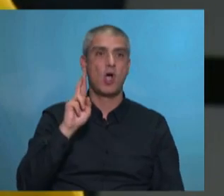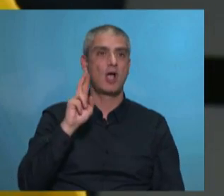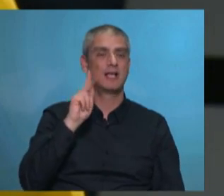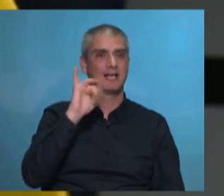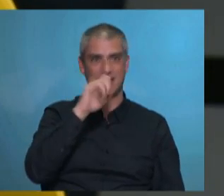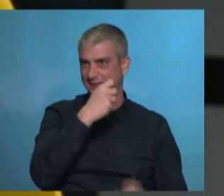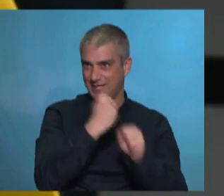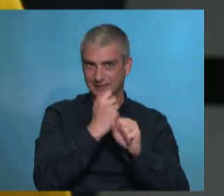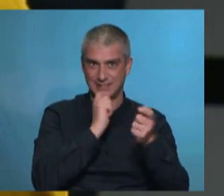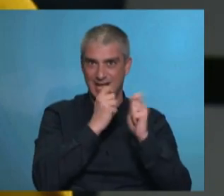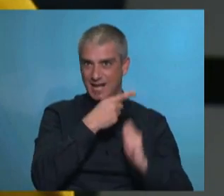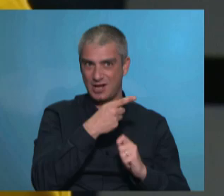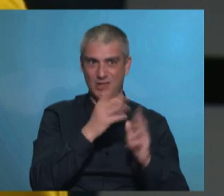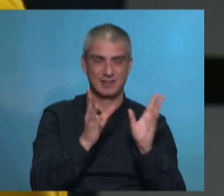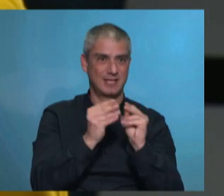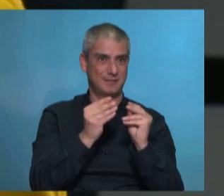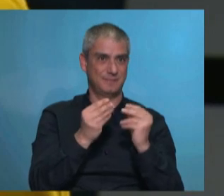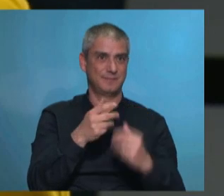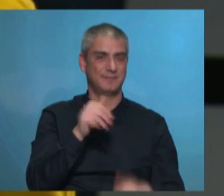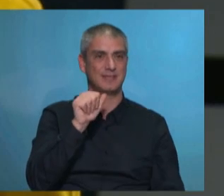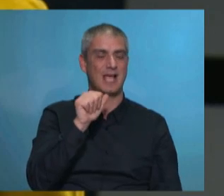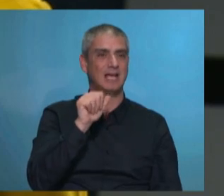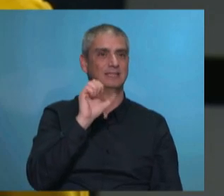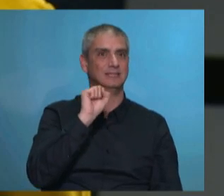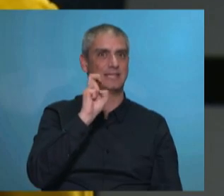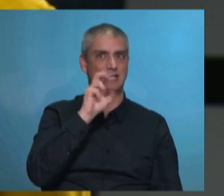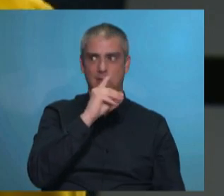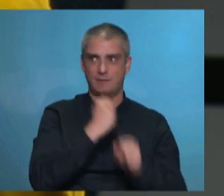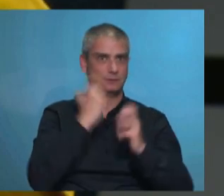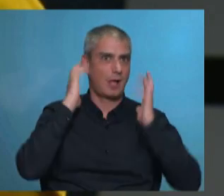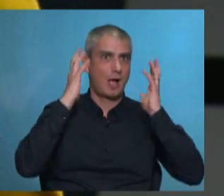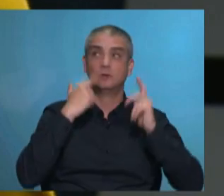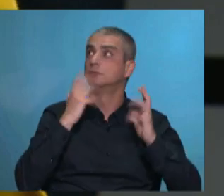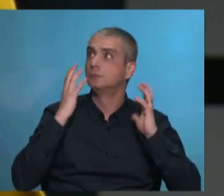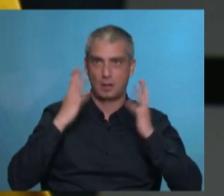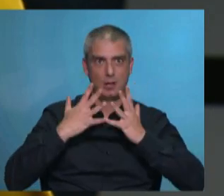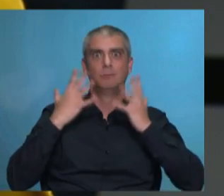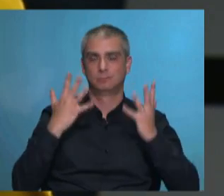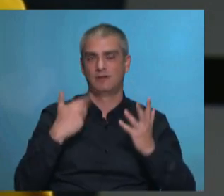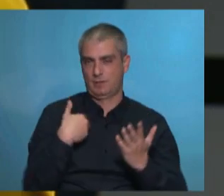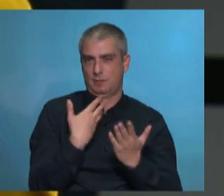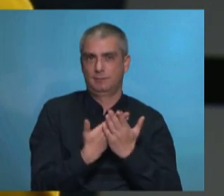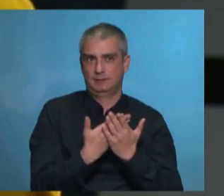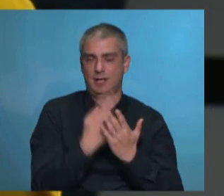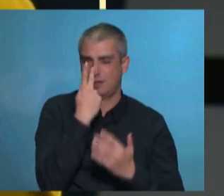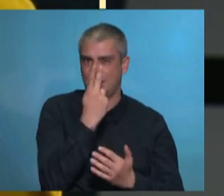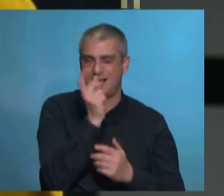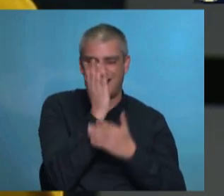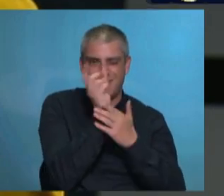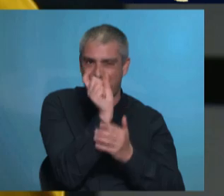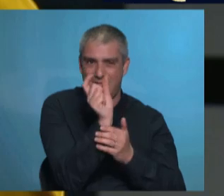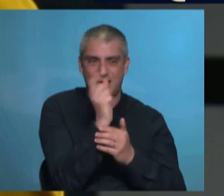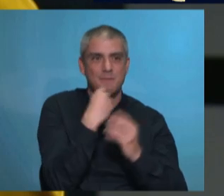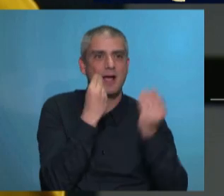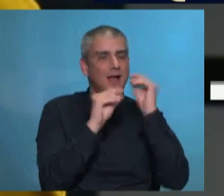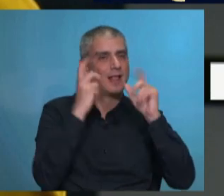את הרעיון הזה עם הסעיד, הוא עורר סערה לא קטנה. סערה לא קטנה, ואני מציע ברשותך שנראה חלק מהאזכורים